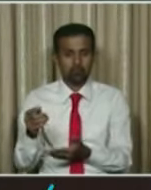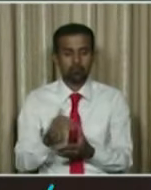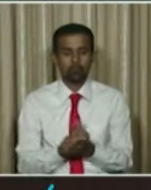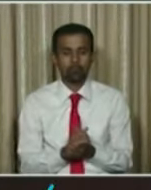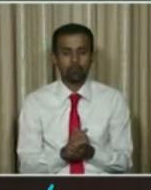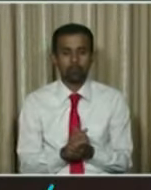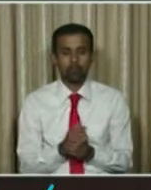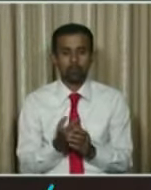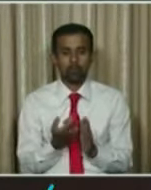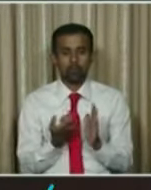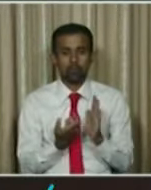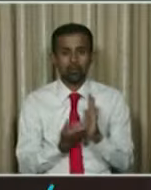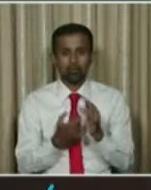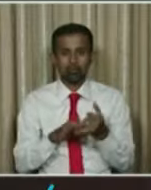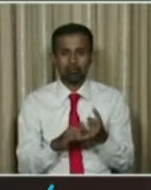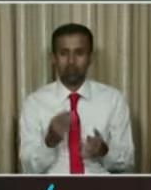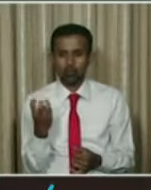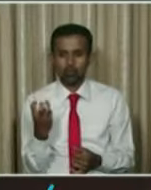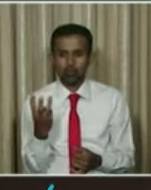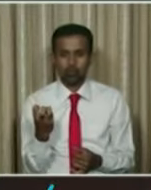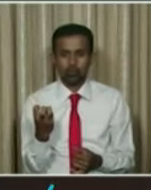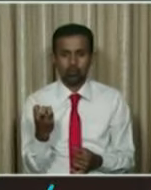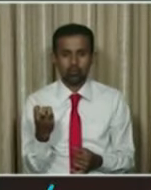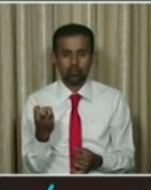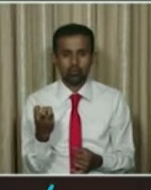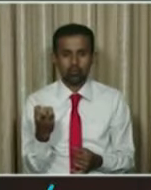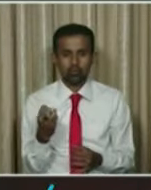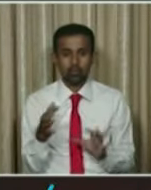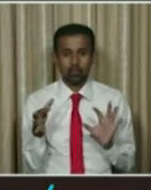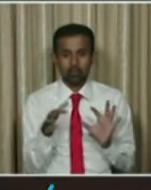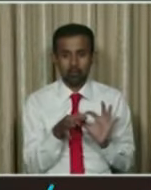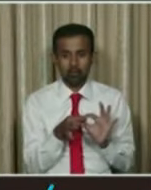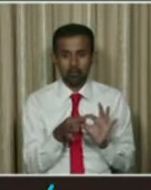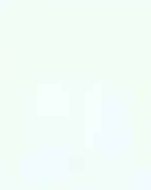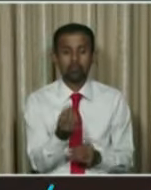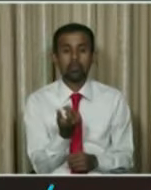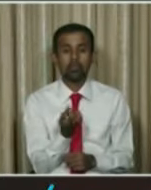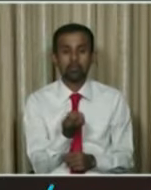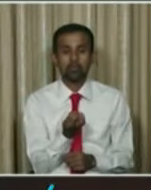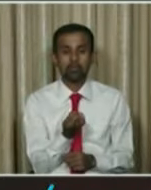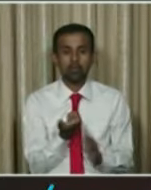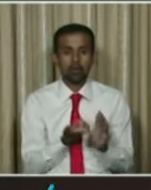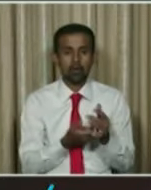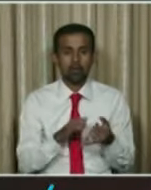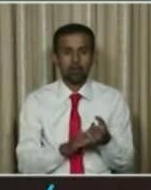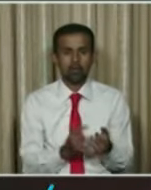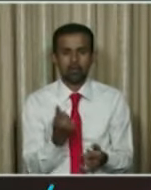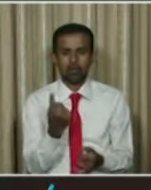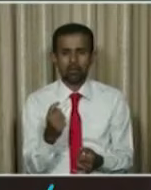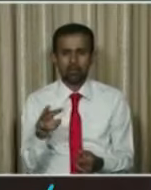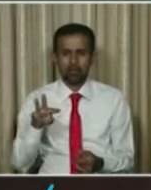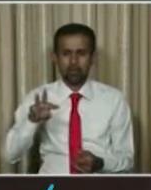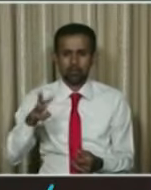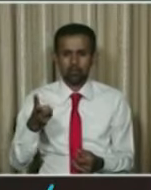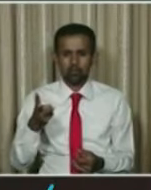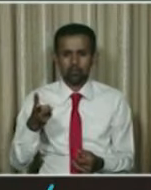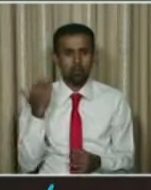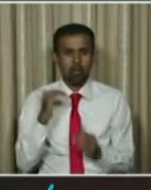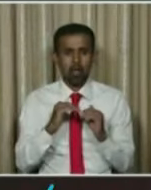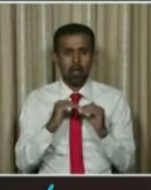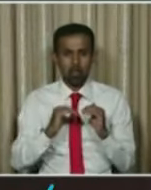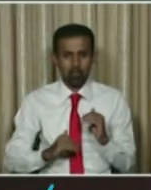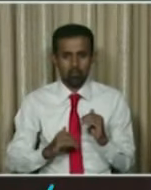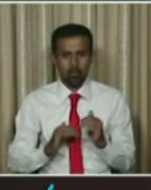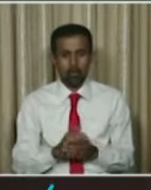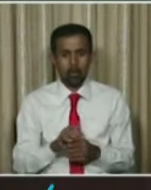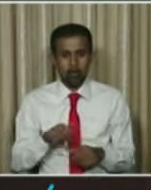වගේම රුපියල් 3000ක වගේ පමණ තිබුණු නැවත සම්බන්ධතාවයේ ලබා දීමේ මුදල රුපියල් 1300කට අපි පහුගිය අවුරුද්දේ ගෙනාවා. අතර